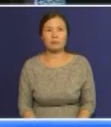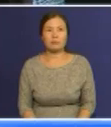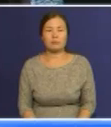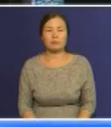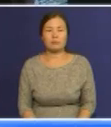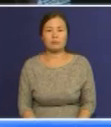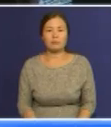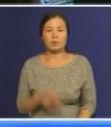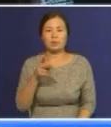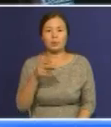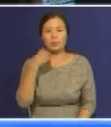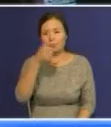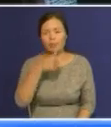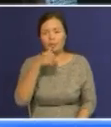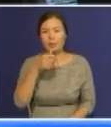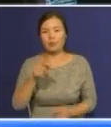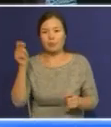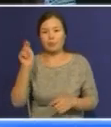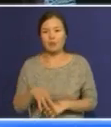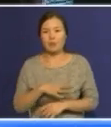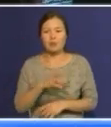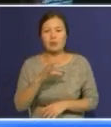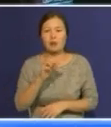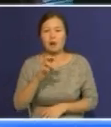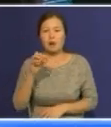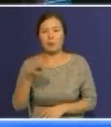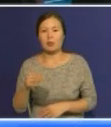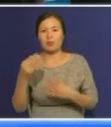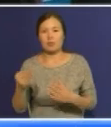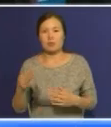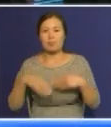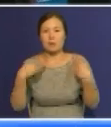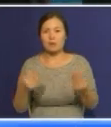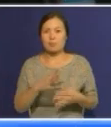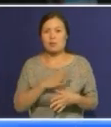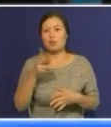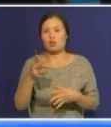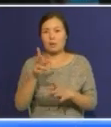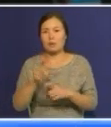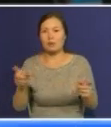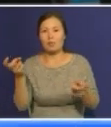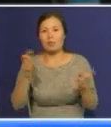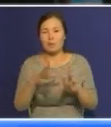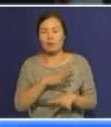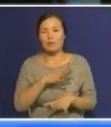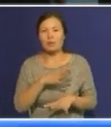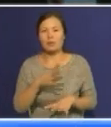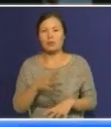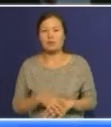Сәбит Мұханов атындағы театрды ашып бердіңіз. Өзіңіз аманаттадыңыз. Қазір театр салынайын деп жатыр.